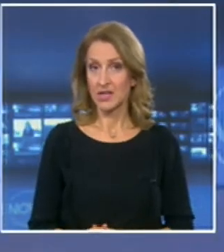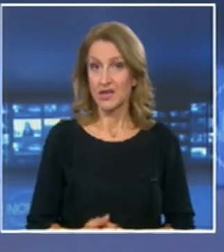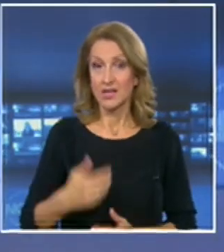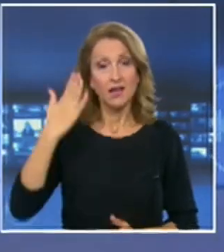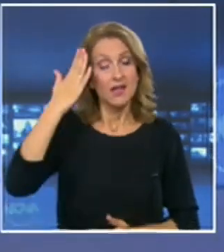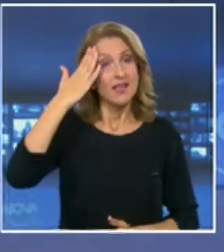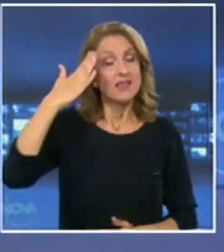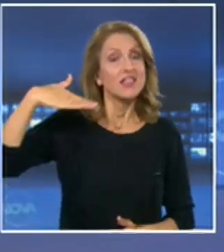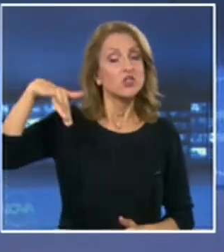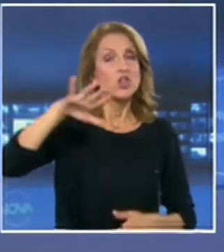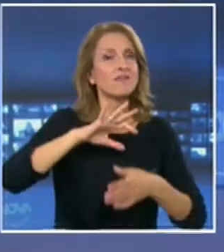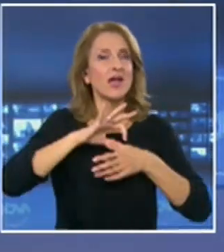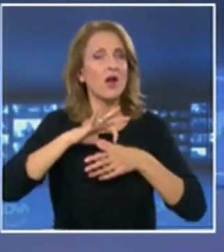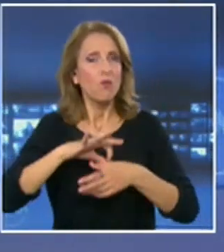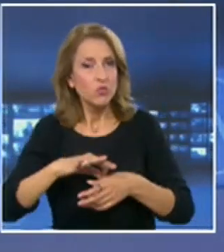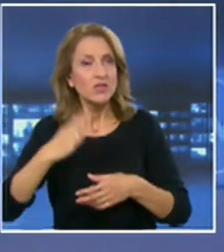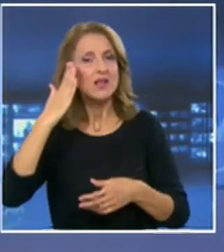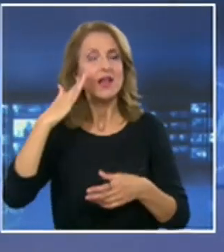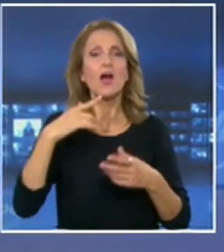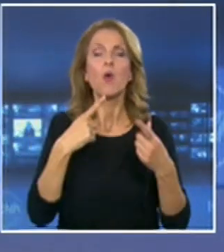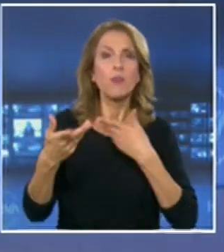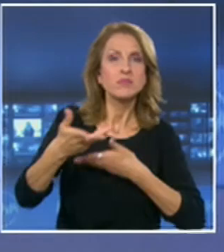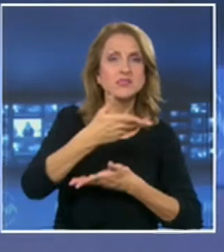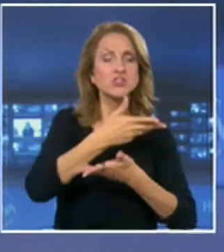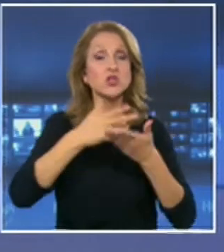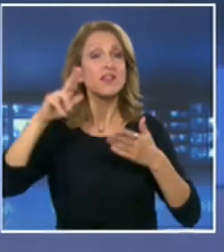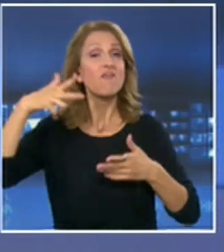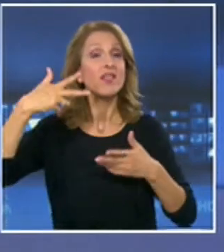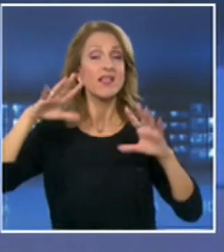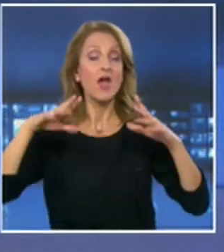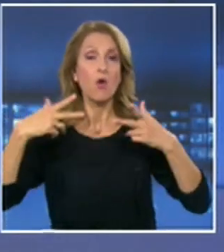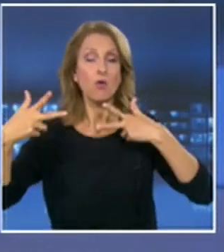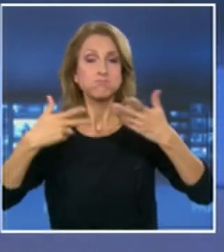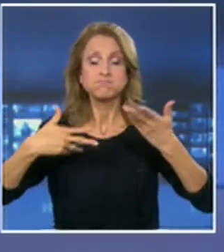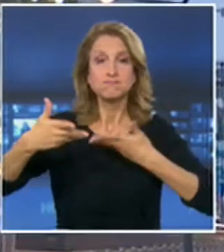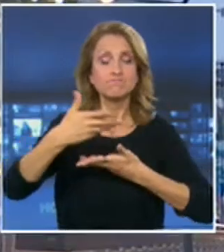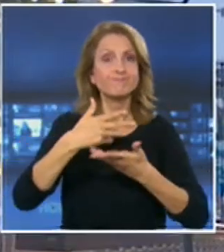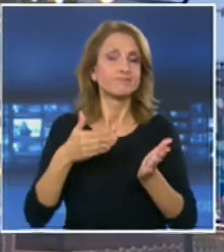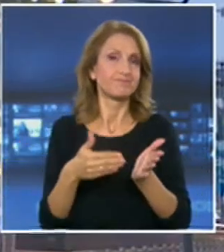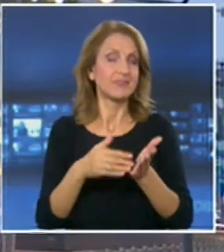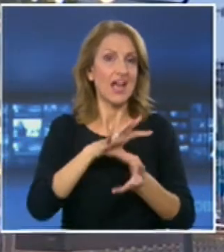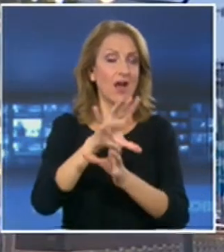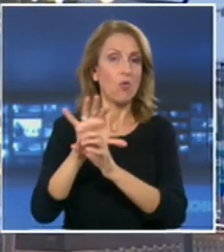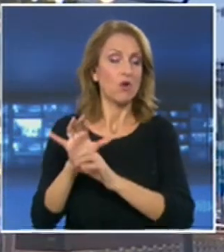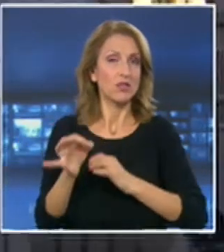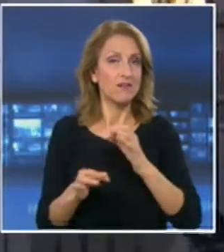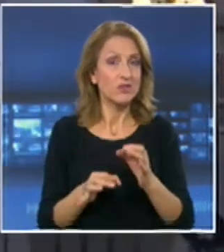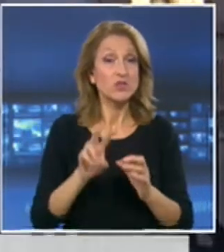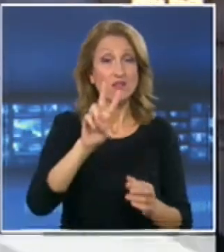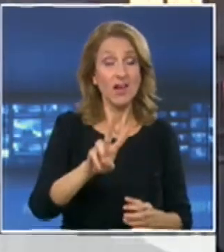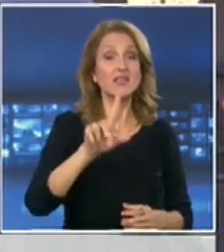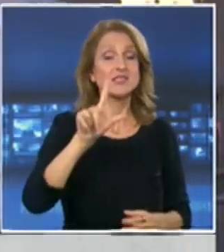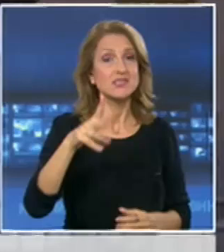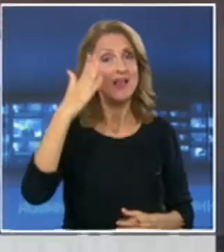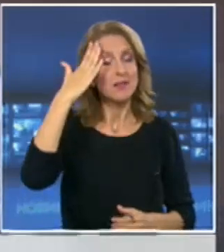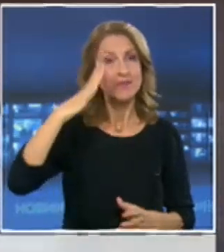Държавните и правителствени ръководители обсъждат на видеоконферентна среща на върха кризата с COVID-19. 27-те се